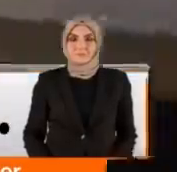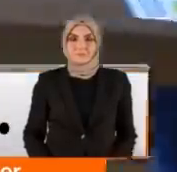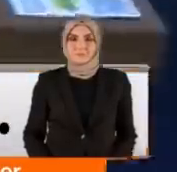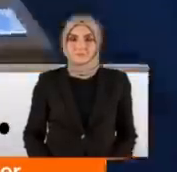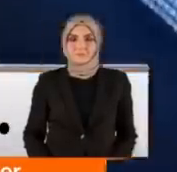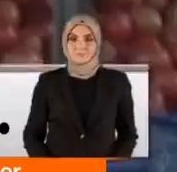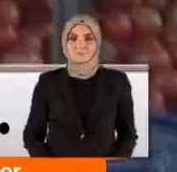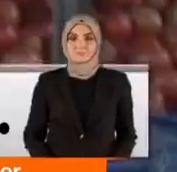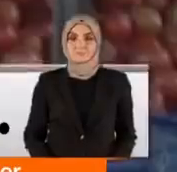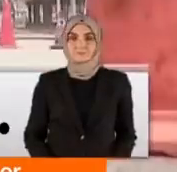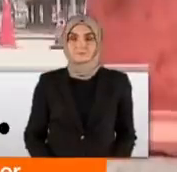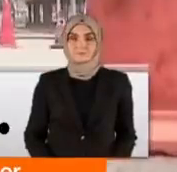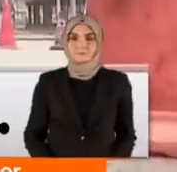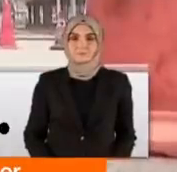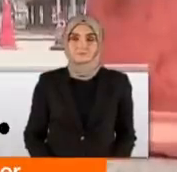başlıyoruz.